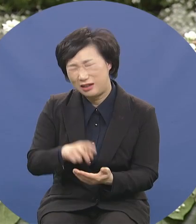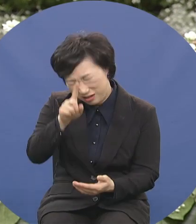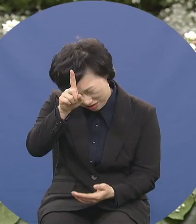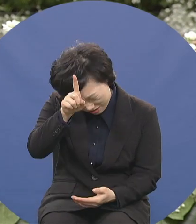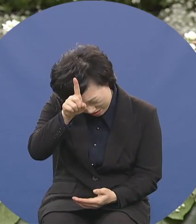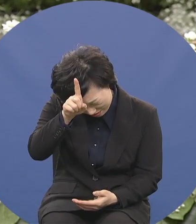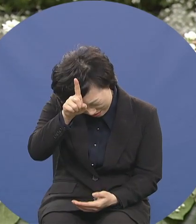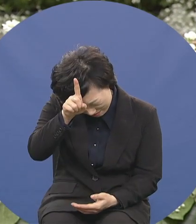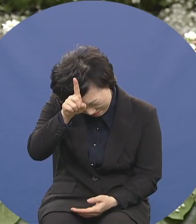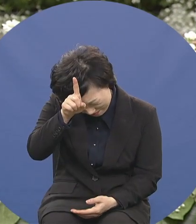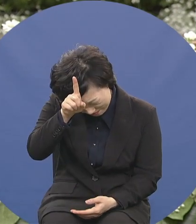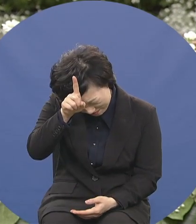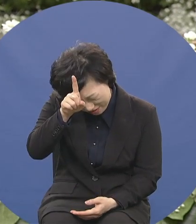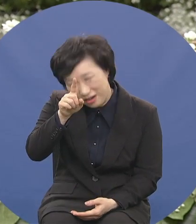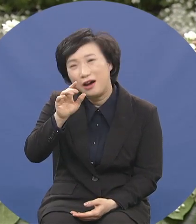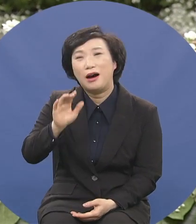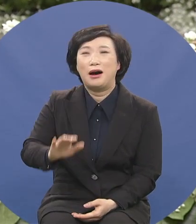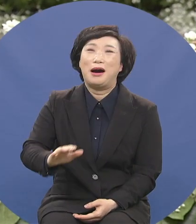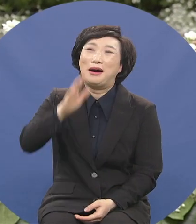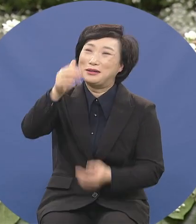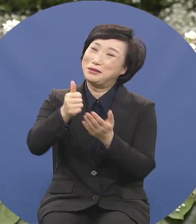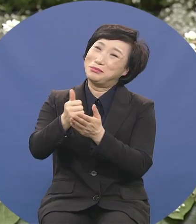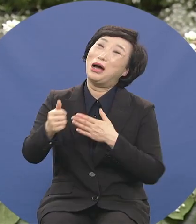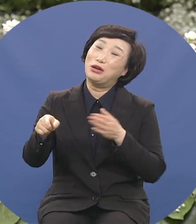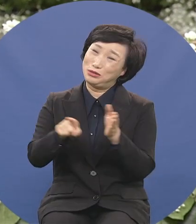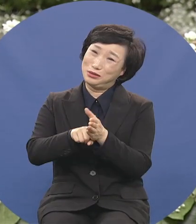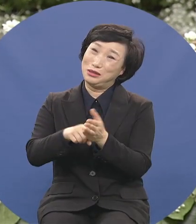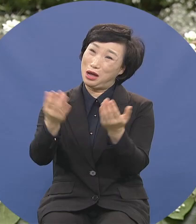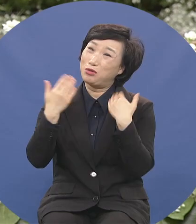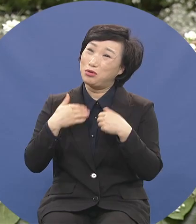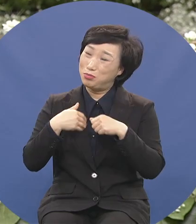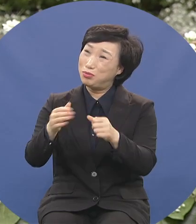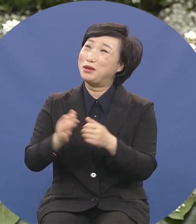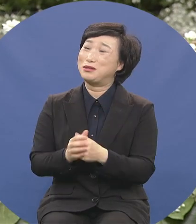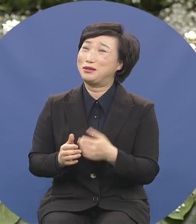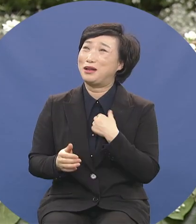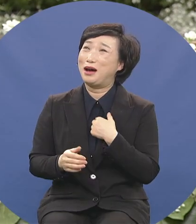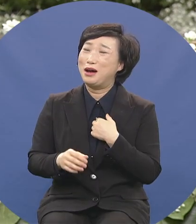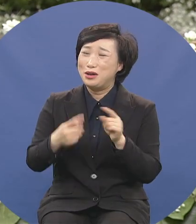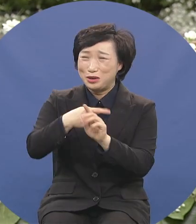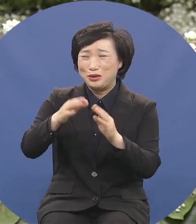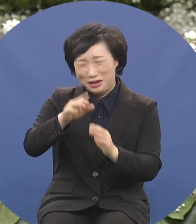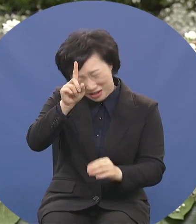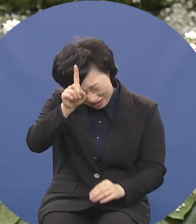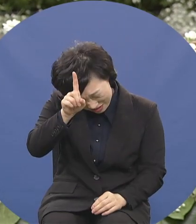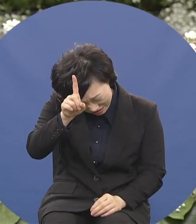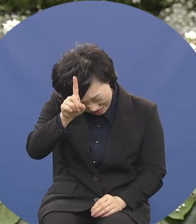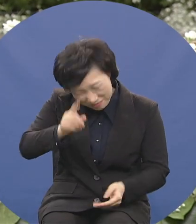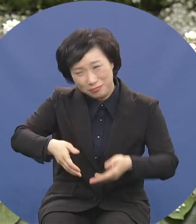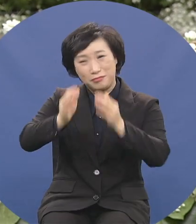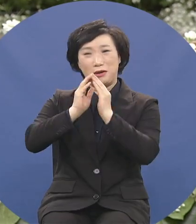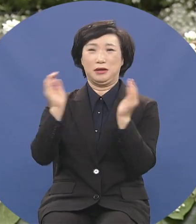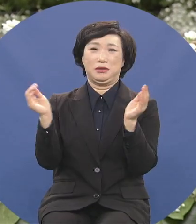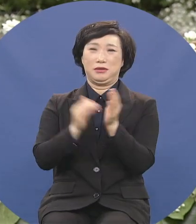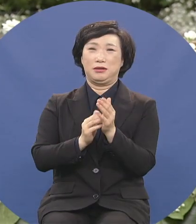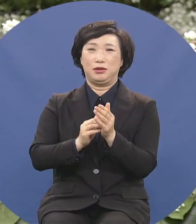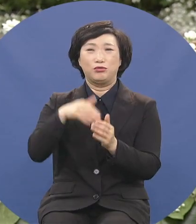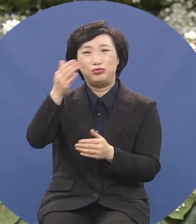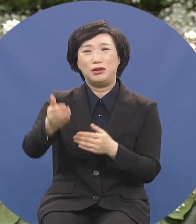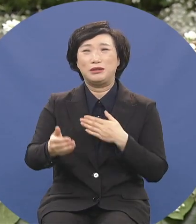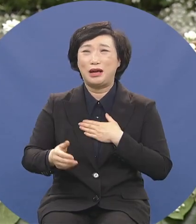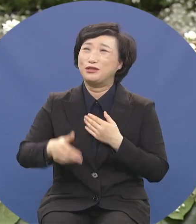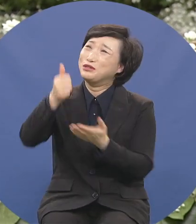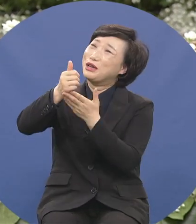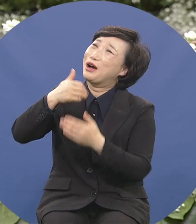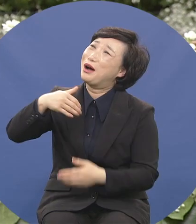번만 하나님이 늘 신학교 보내셨으니 그저 교회 하나만 개치고 내가 주